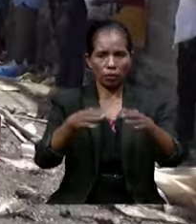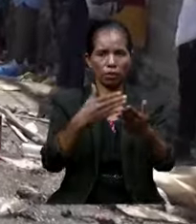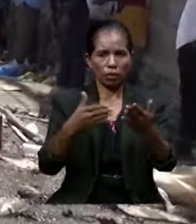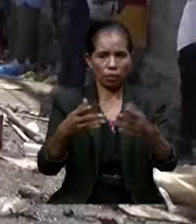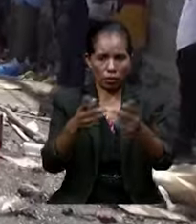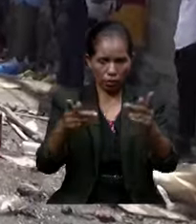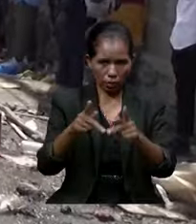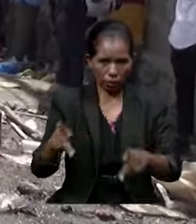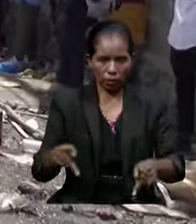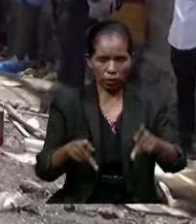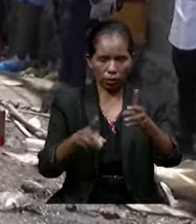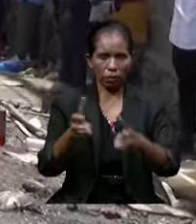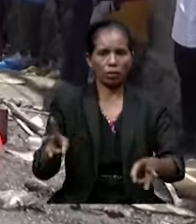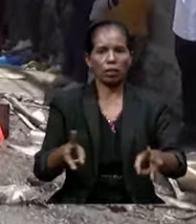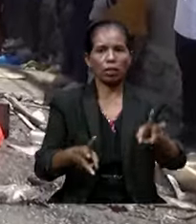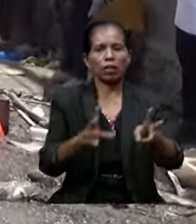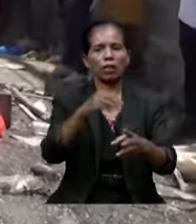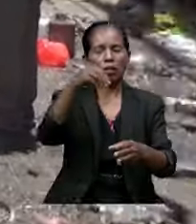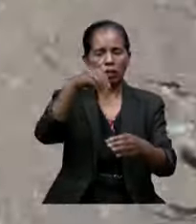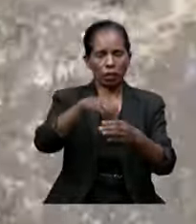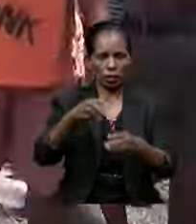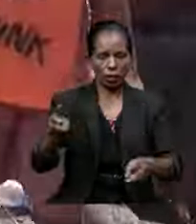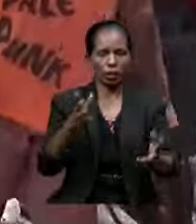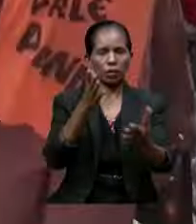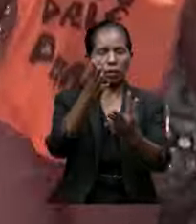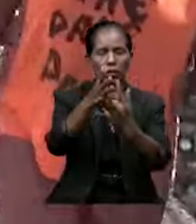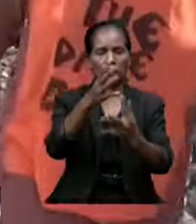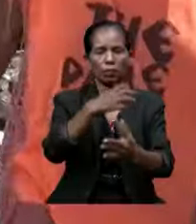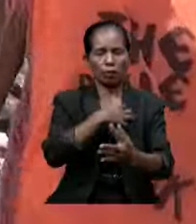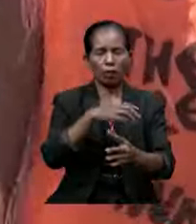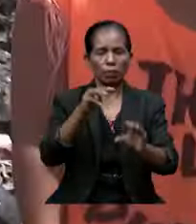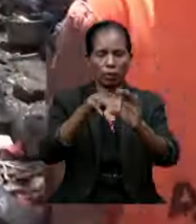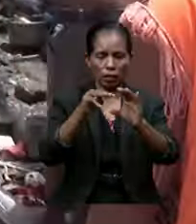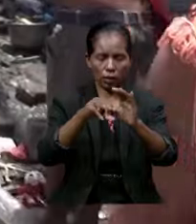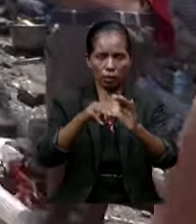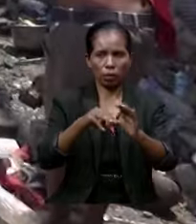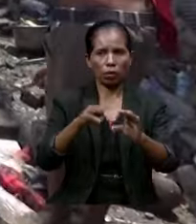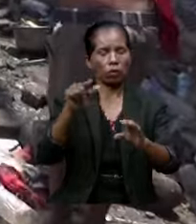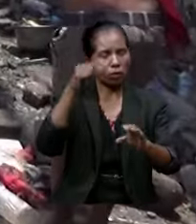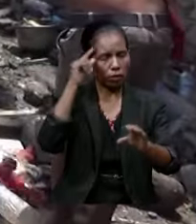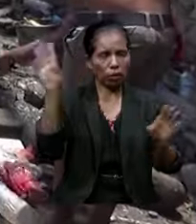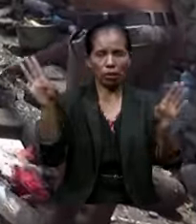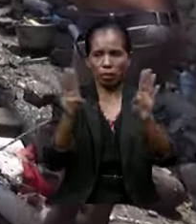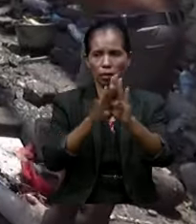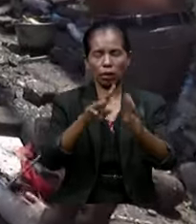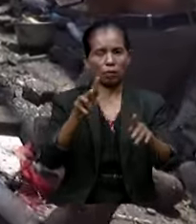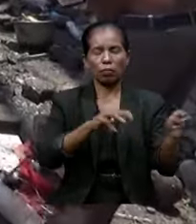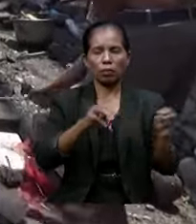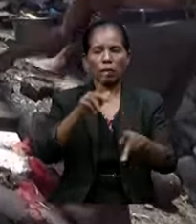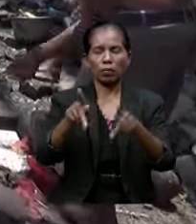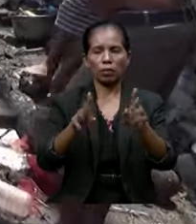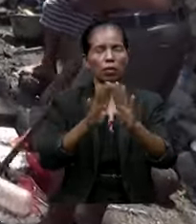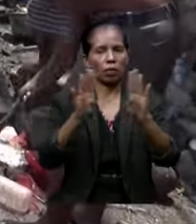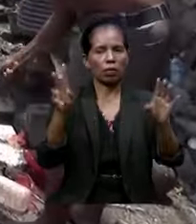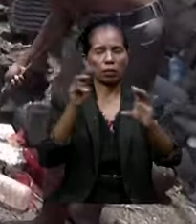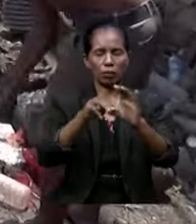fatin publiku. No dalang ninin, inklui dalang tamaba eis merkadu Comoro. Guvernu takationa no mudahotu vendedor sira hafain loke